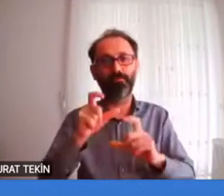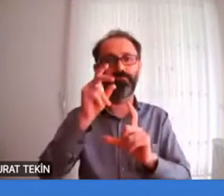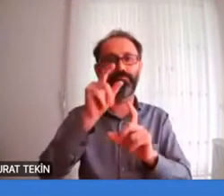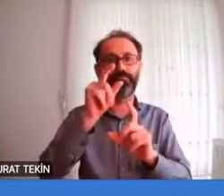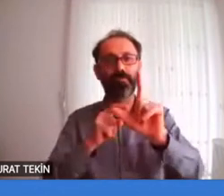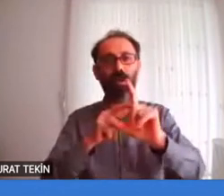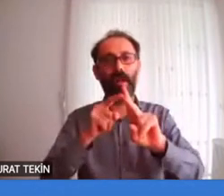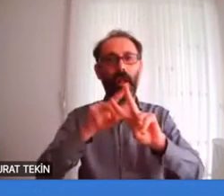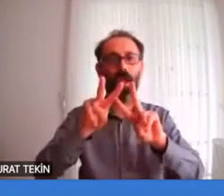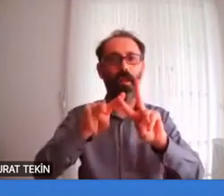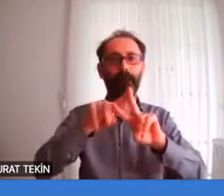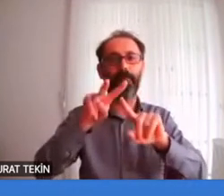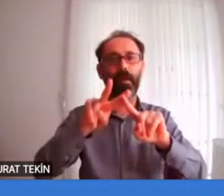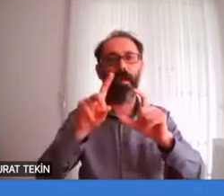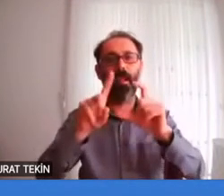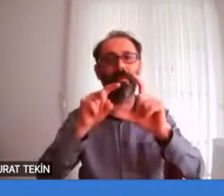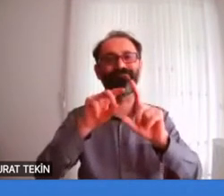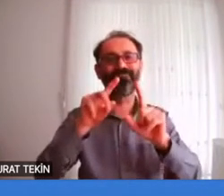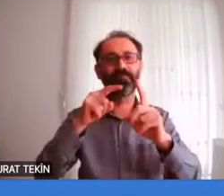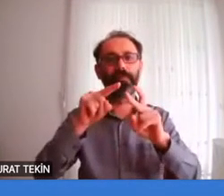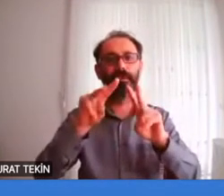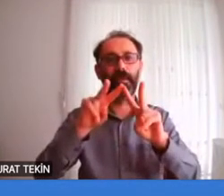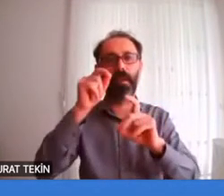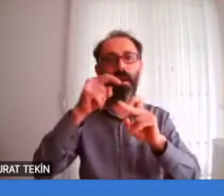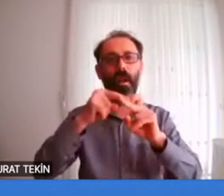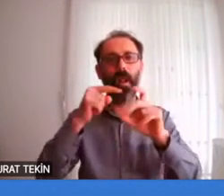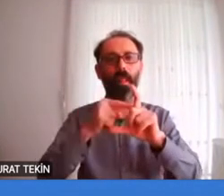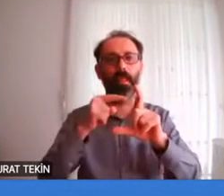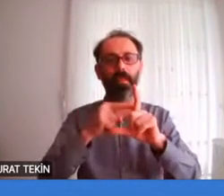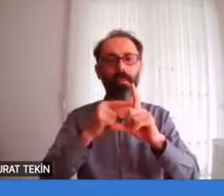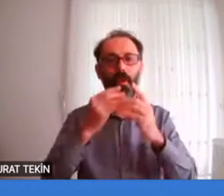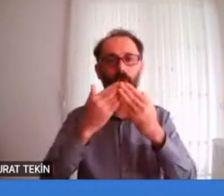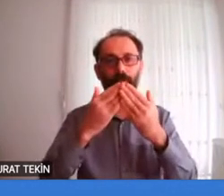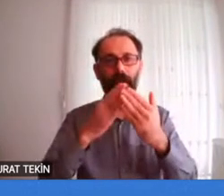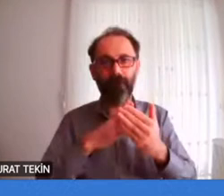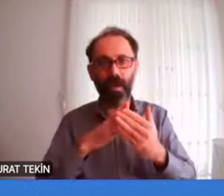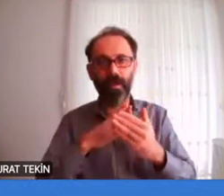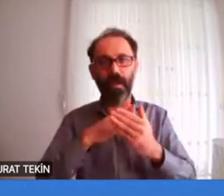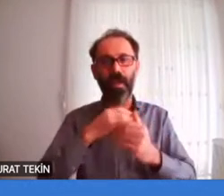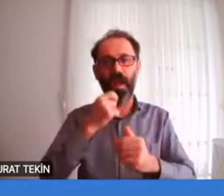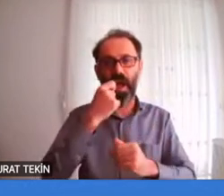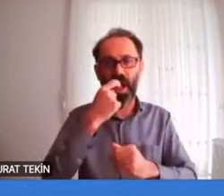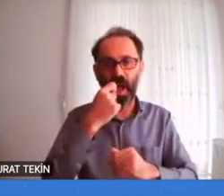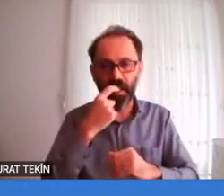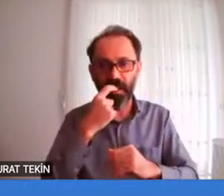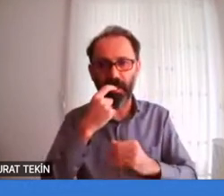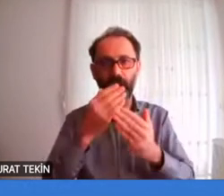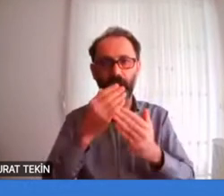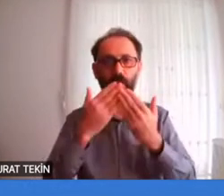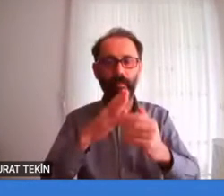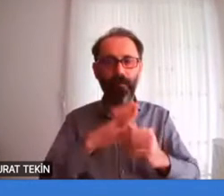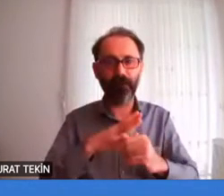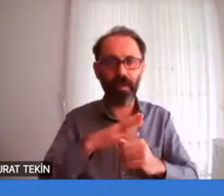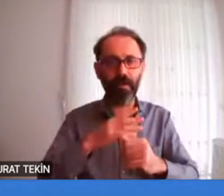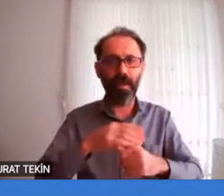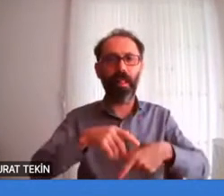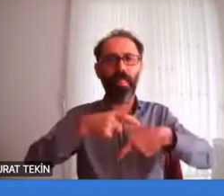okuyorum. Yeni Mahalle Spor Belediyesi kulübündeyim. Milli takımda yer alıyorum.